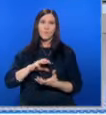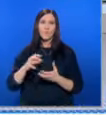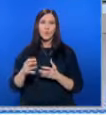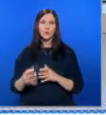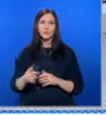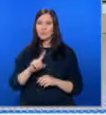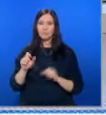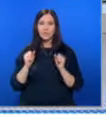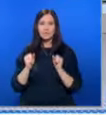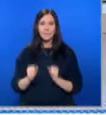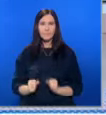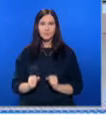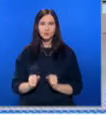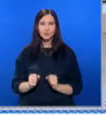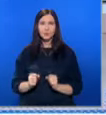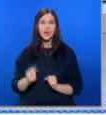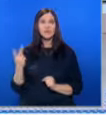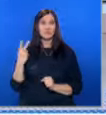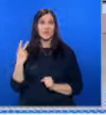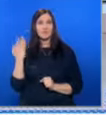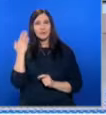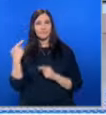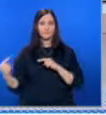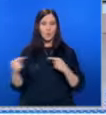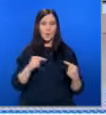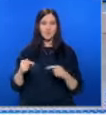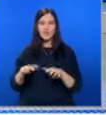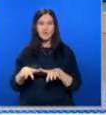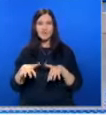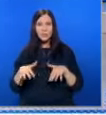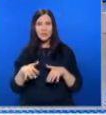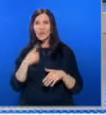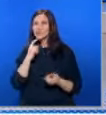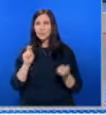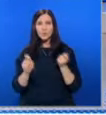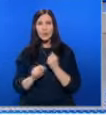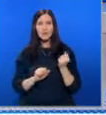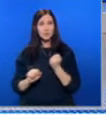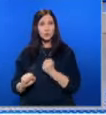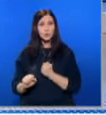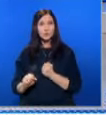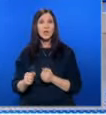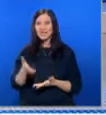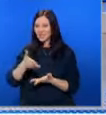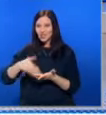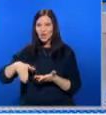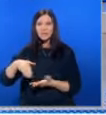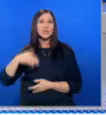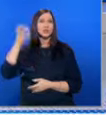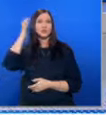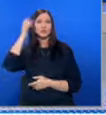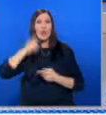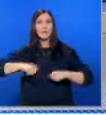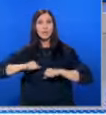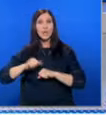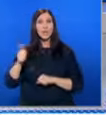Политическата нестабилност, взаимни обвинения в парламента за промените в Конституцията в частта служебен